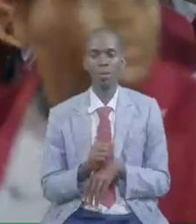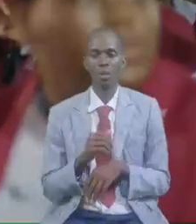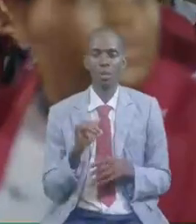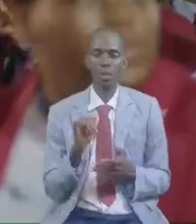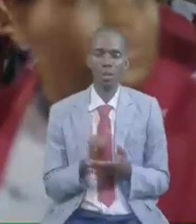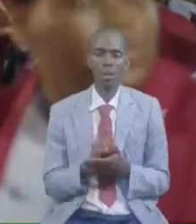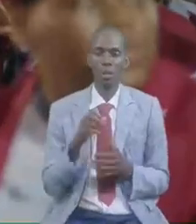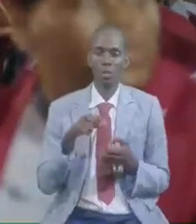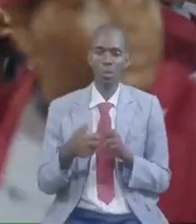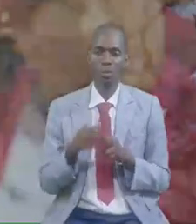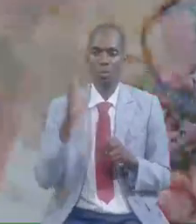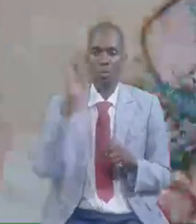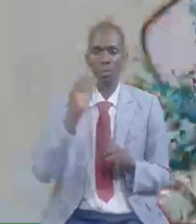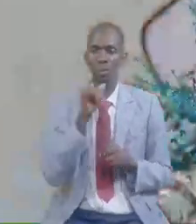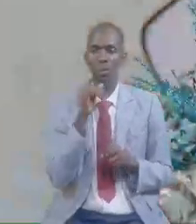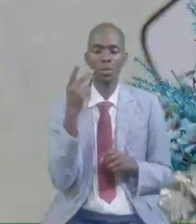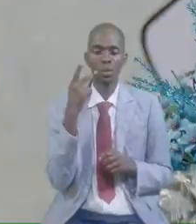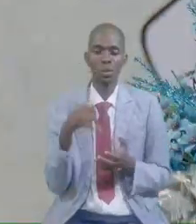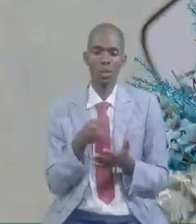Ce problème, tu ne le verras plus.